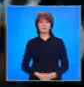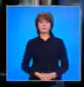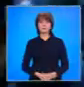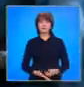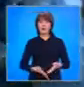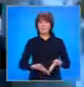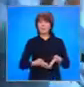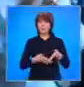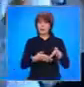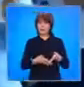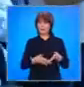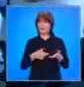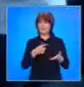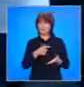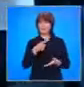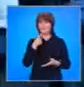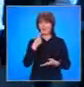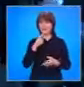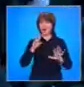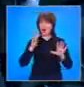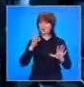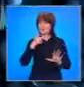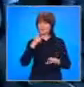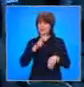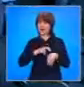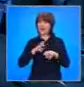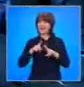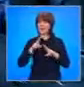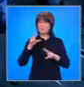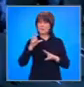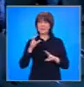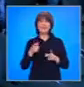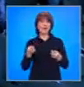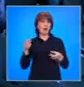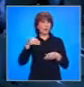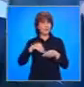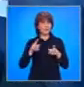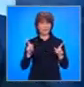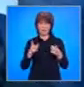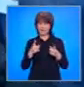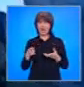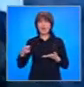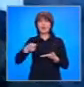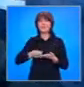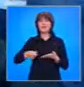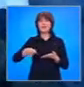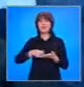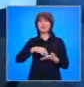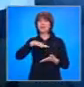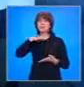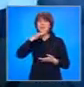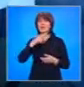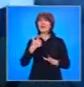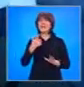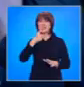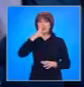Подкрепа на тезата си лидерът заяви, че за 8 години на ДПС в управлението на страната инвестициите са стигали до 7 милиарда